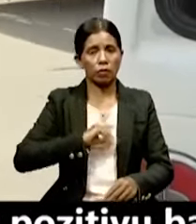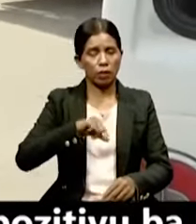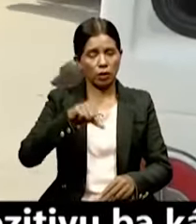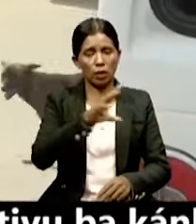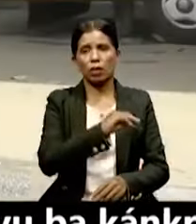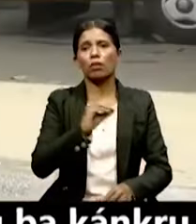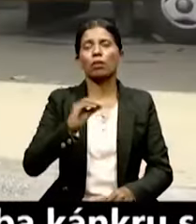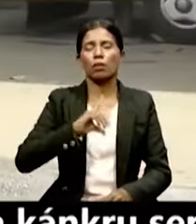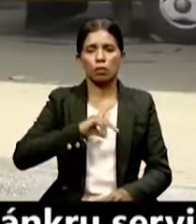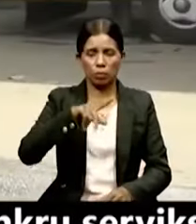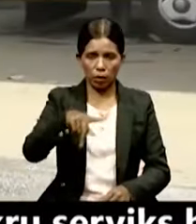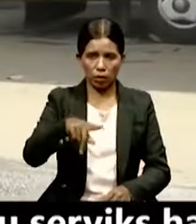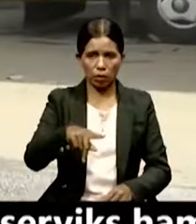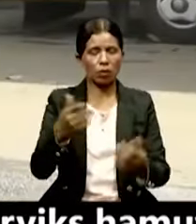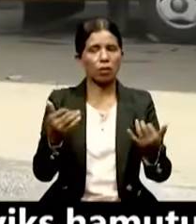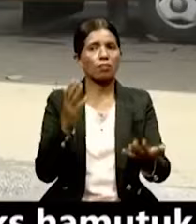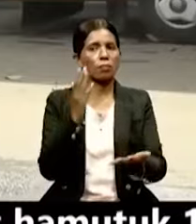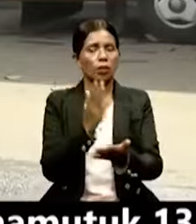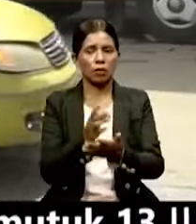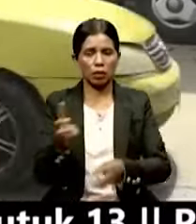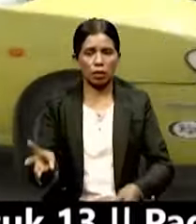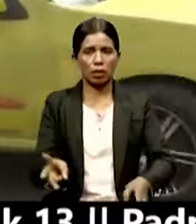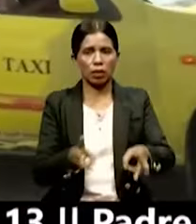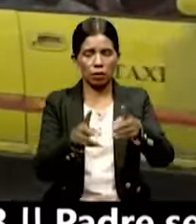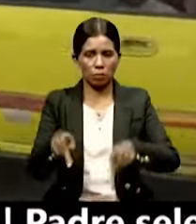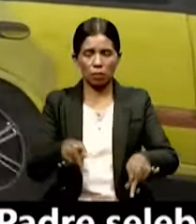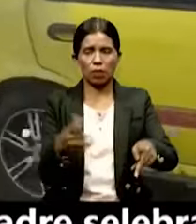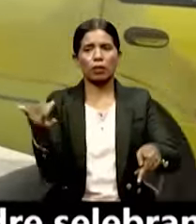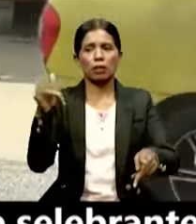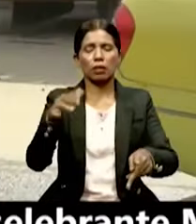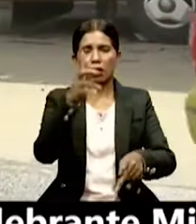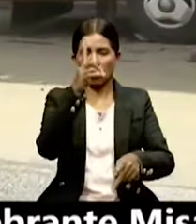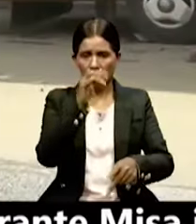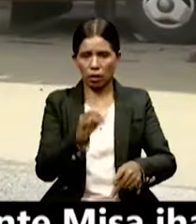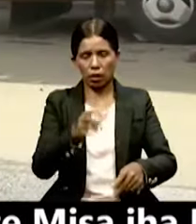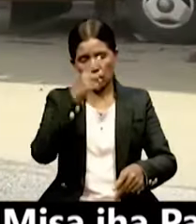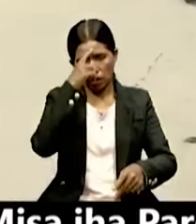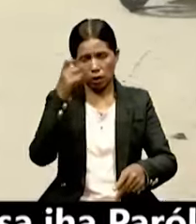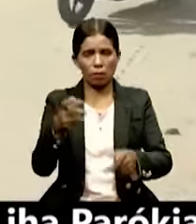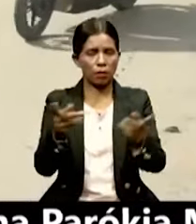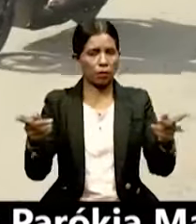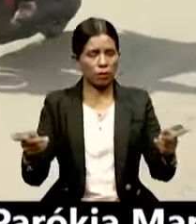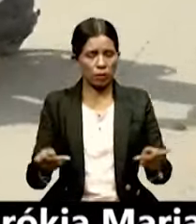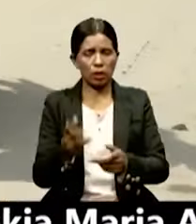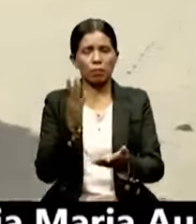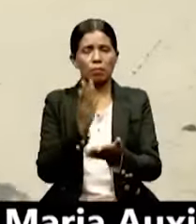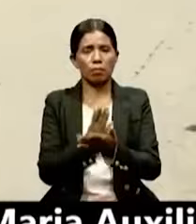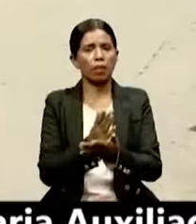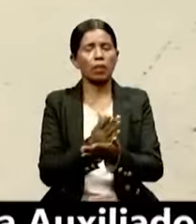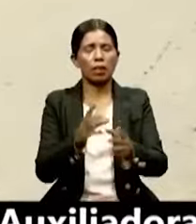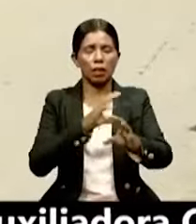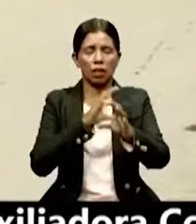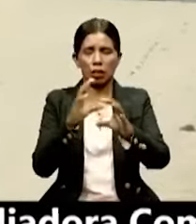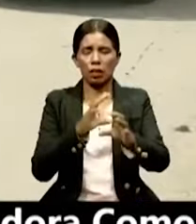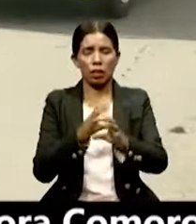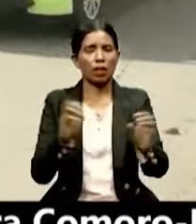lauten durante ne balu para deit ia estrada publiku sira ia kapital dili tamba fating estacionamento bekora la